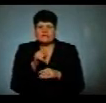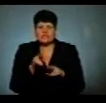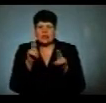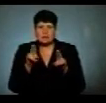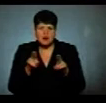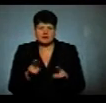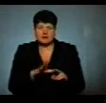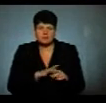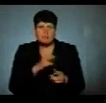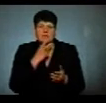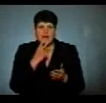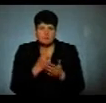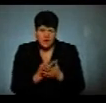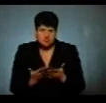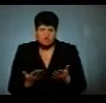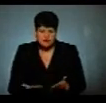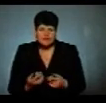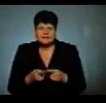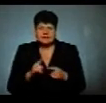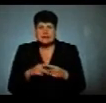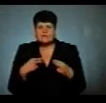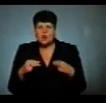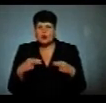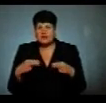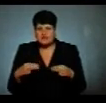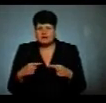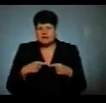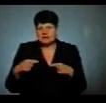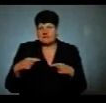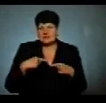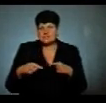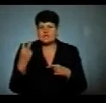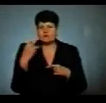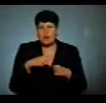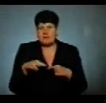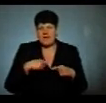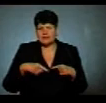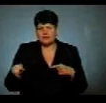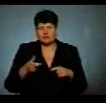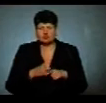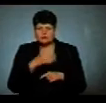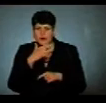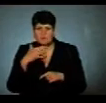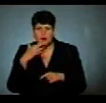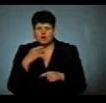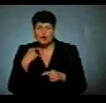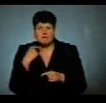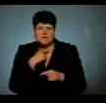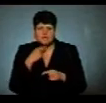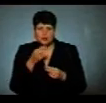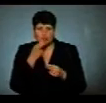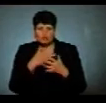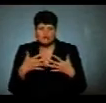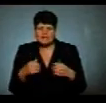були передбачені. А саме це торгівля на відстані не менше 2 метрів. Дуже багато м'ясних продуктів, які знаходяться не